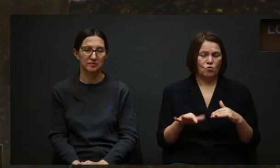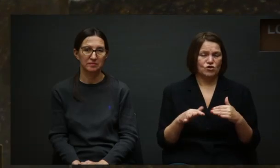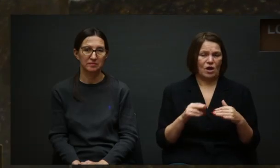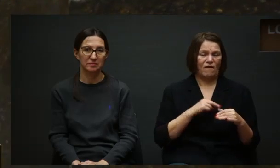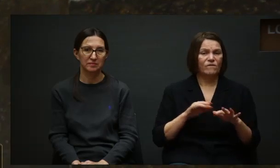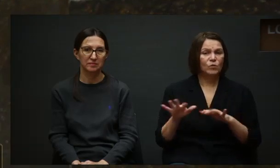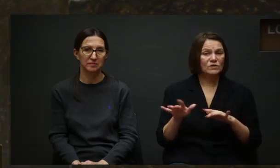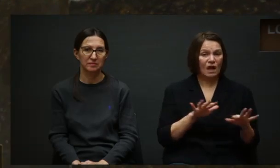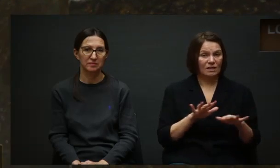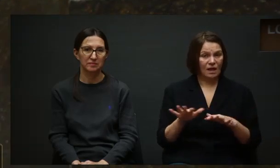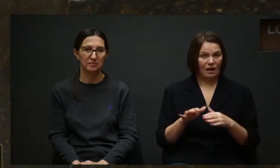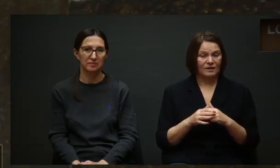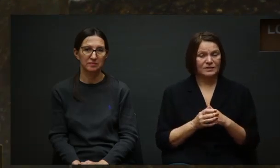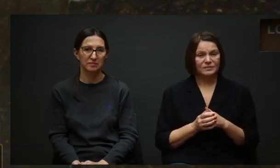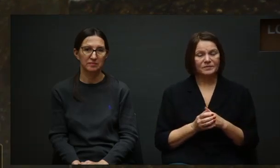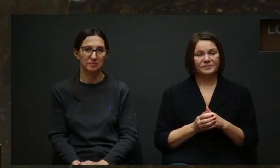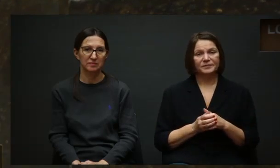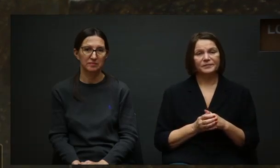функциональная сейчас,